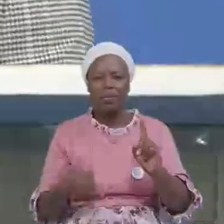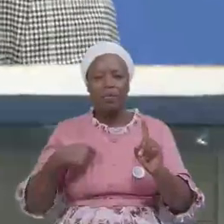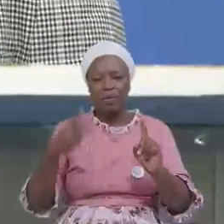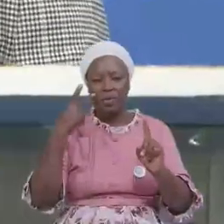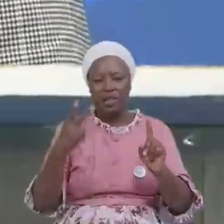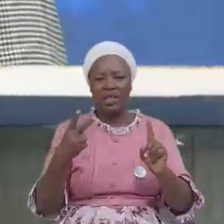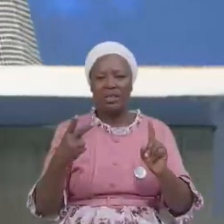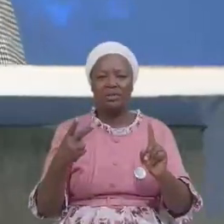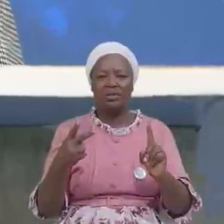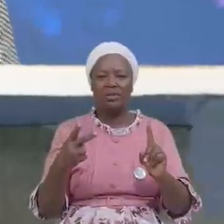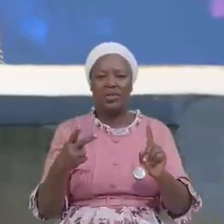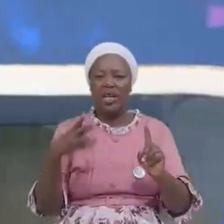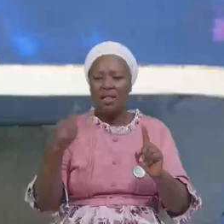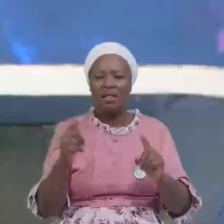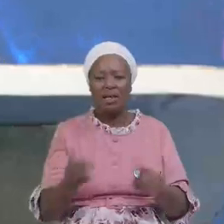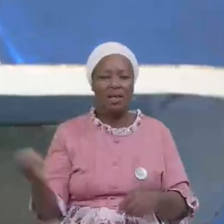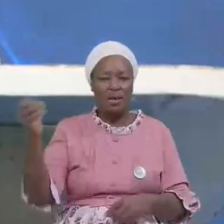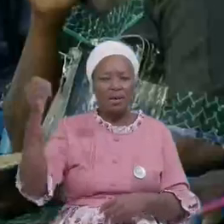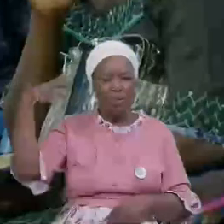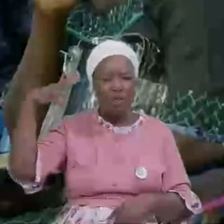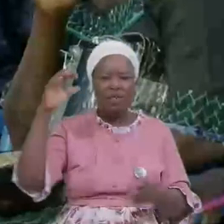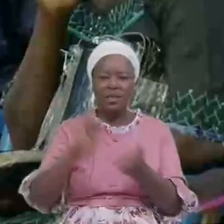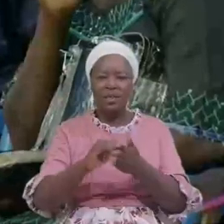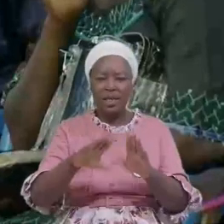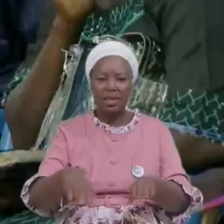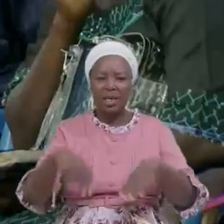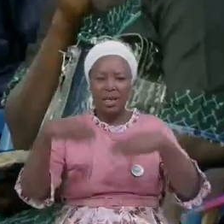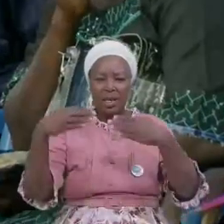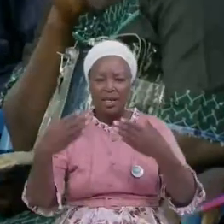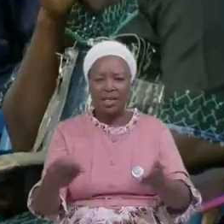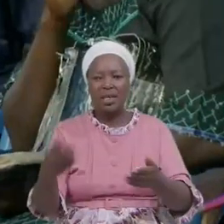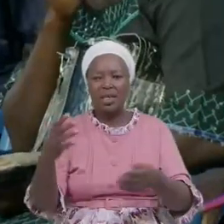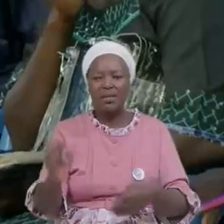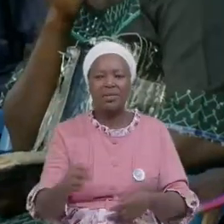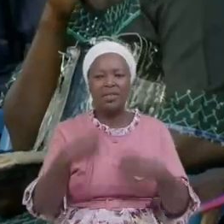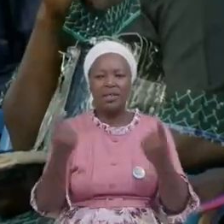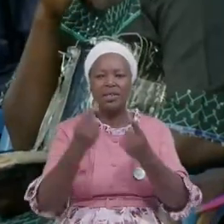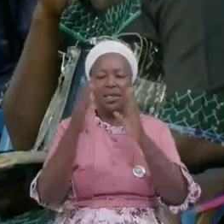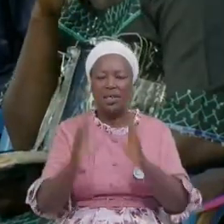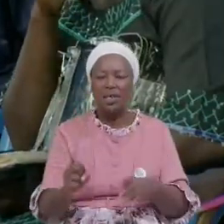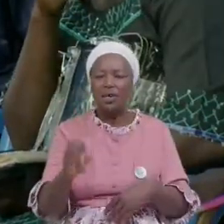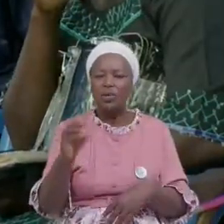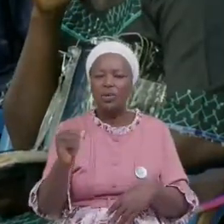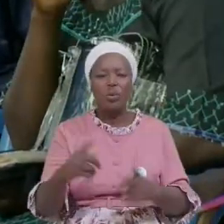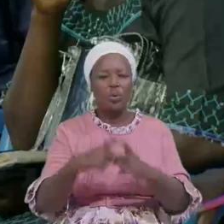nous considérons la grâce qui accorde aux pécheurs un si grand